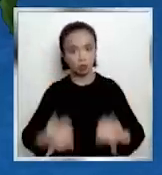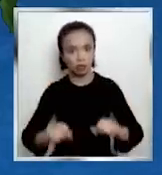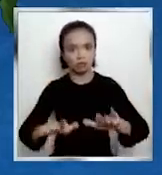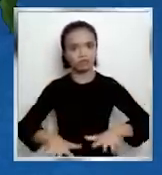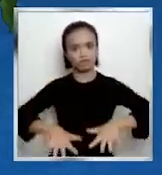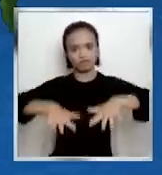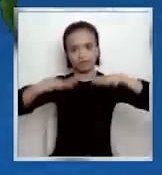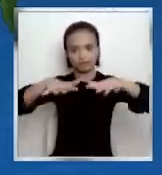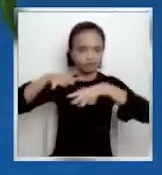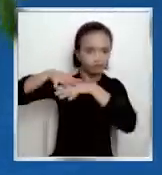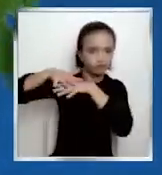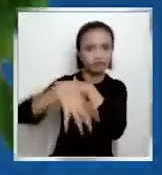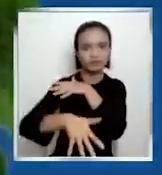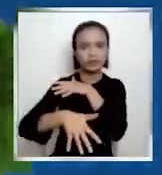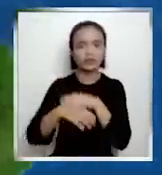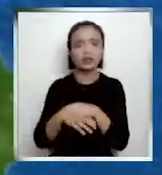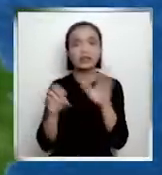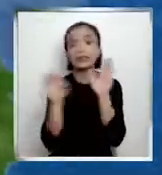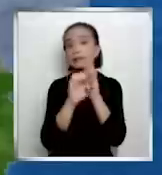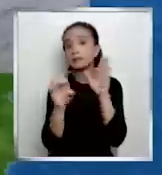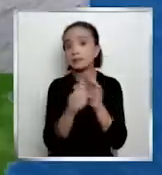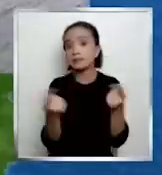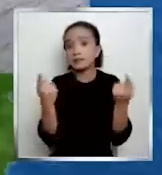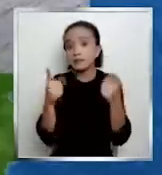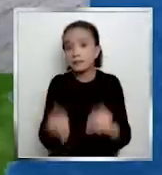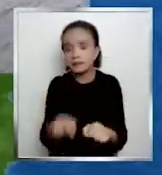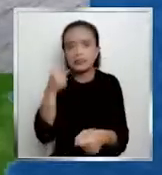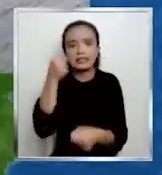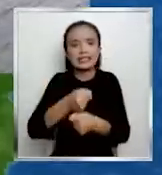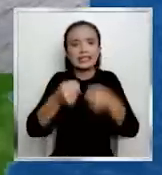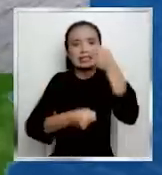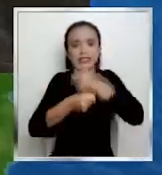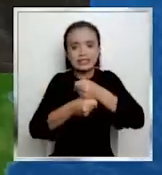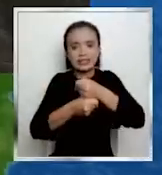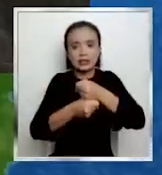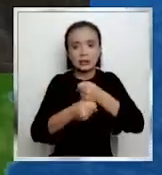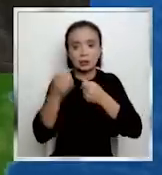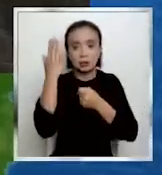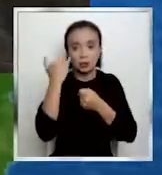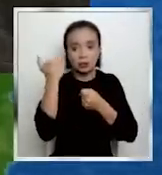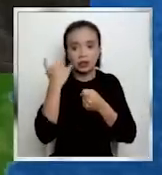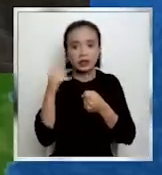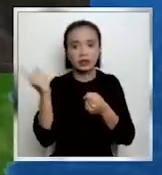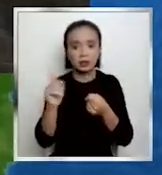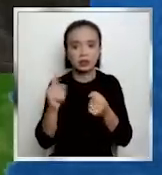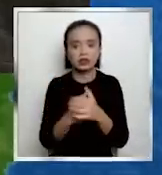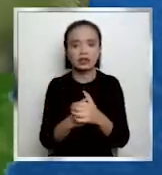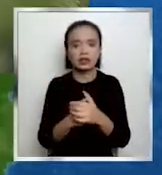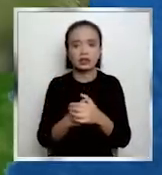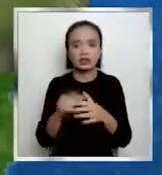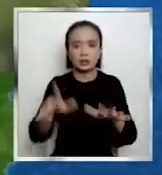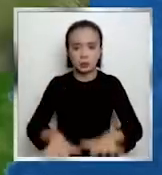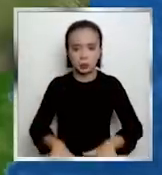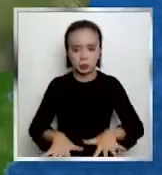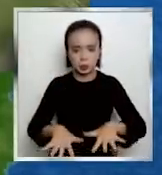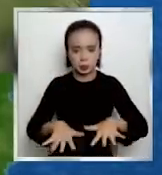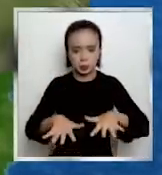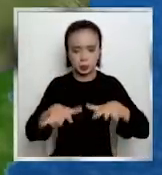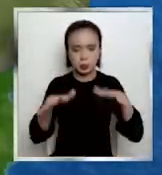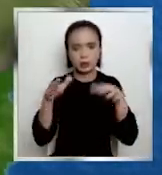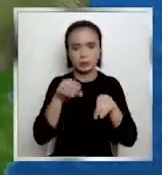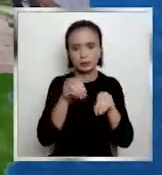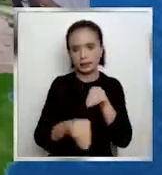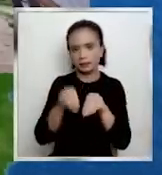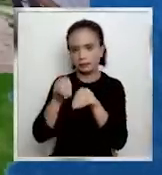ng lupa. Gaya ng nangyari sa Cotabato kung saan pinadapa at nalubog sa baha ang mga pananim na palay. May